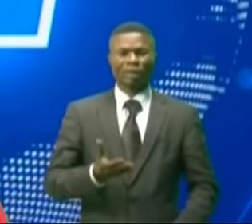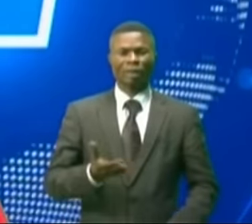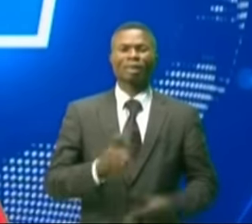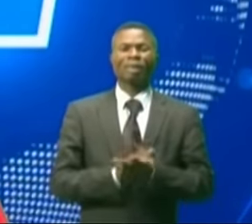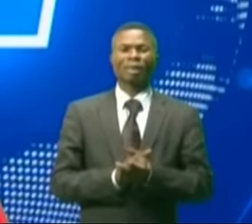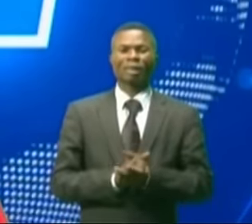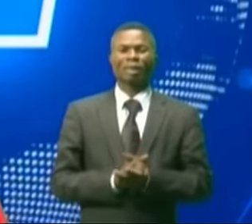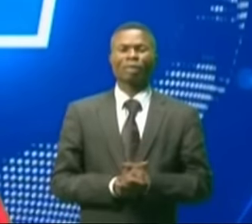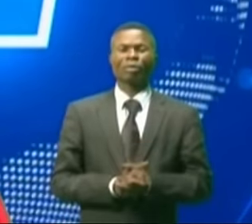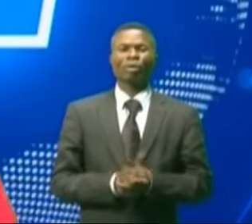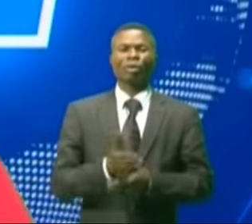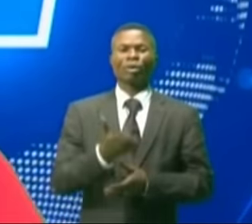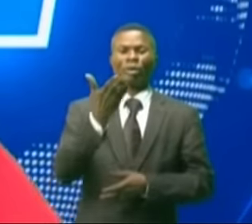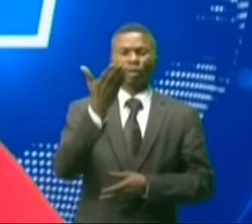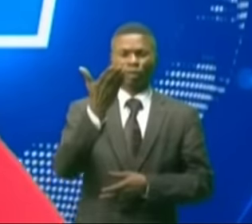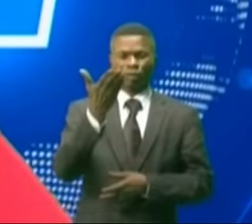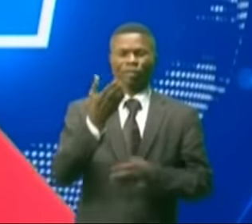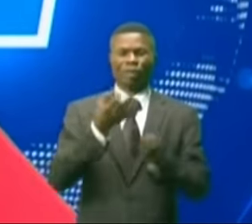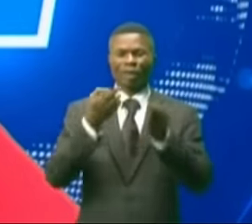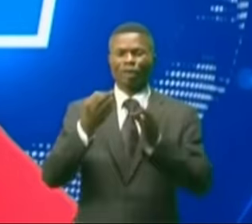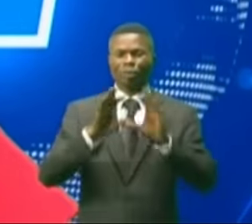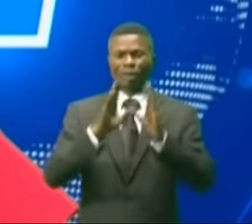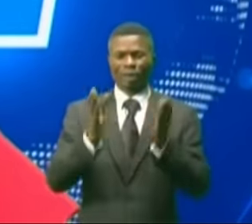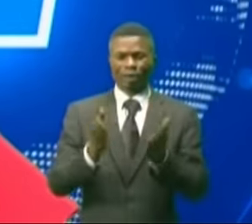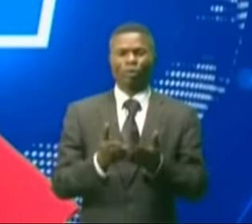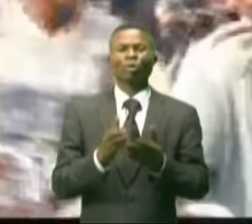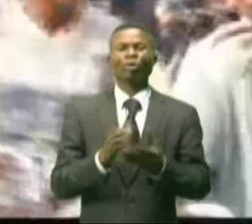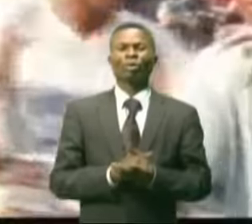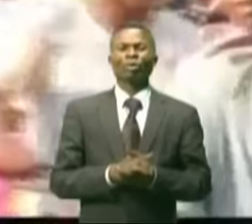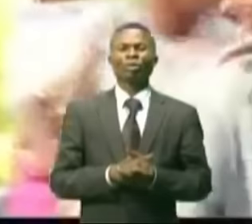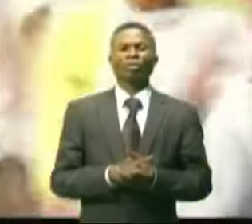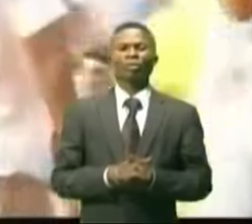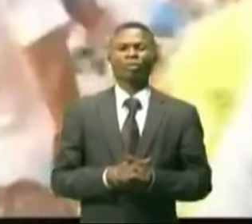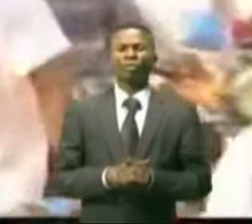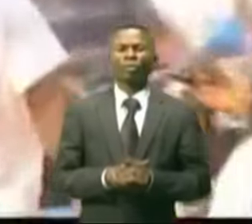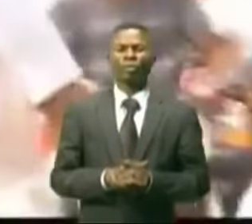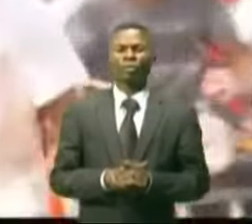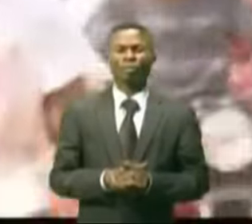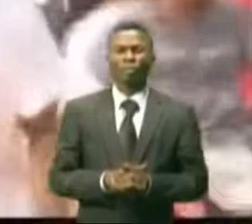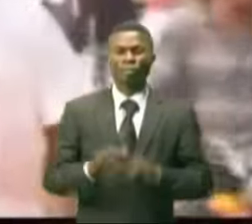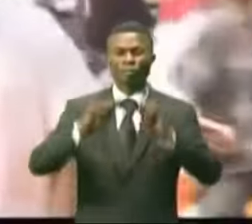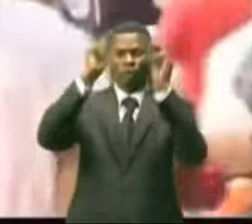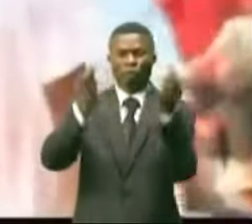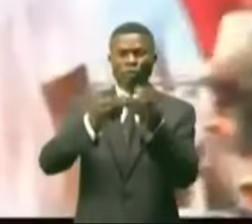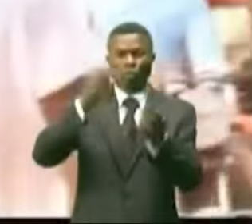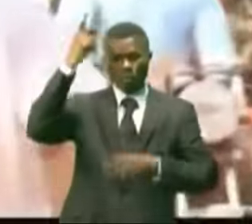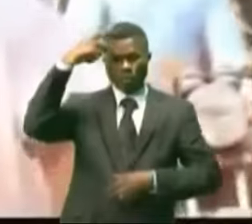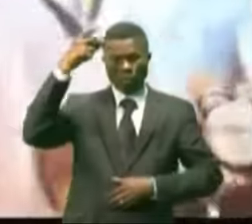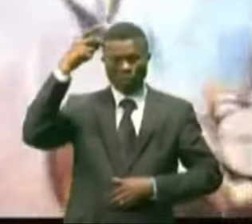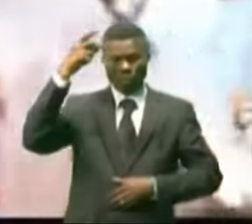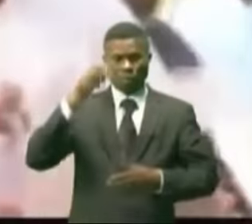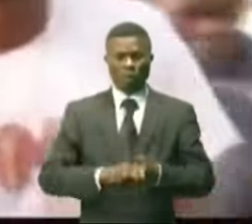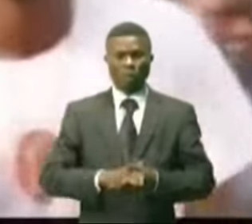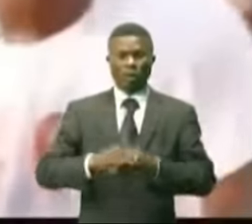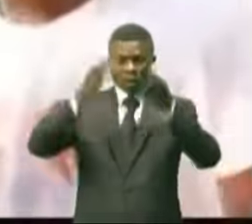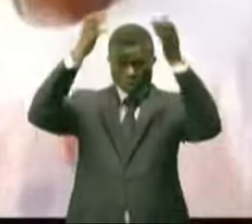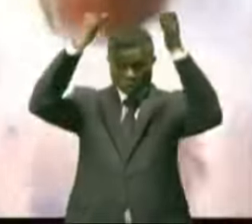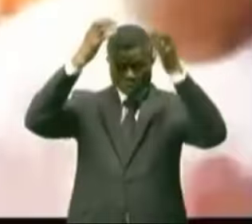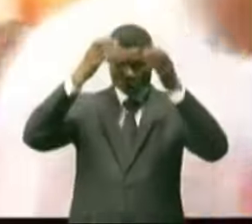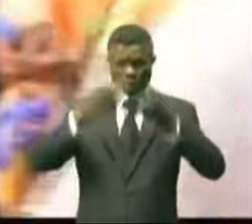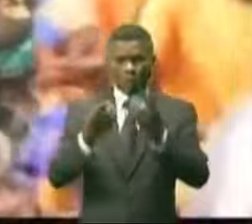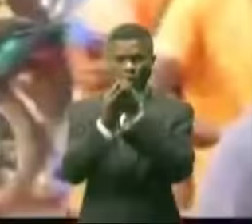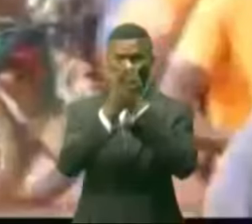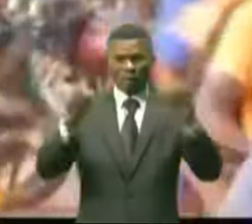Antoine Tshisekedi Tshilombo. Les détails avec Nono Mantingo. Le parti politique Courant des démocrates et